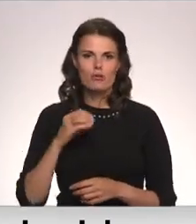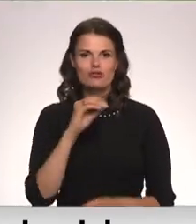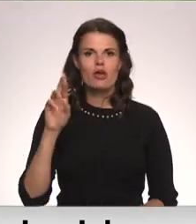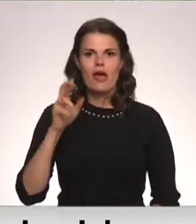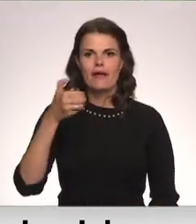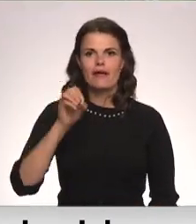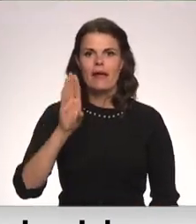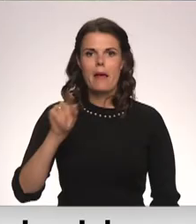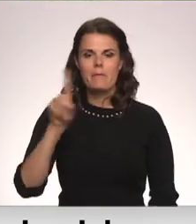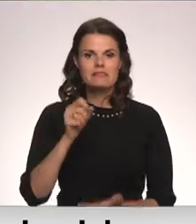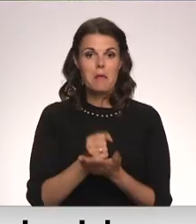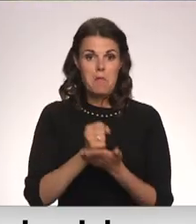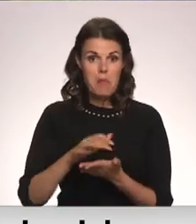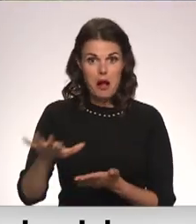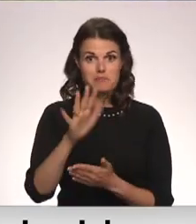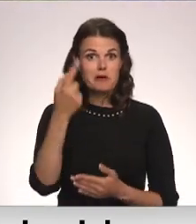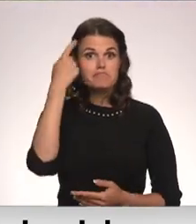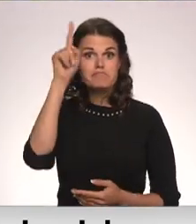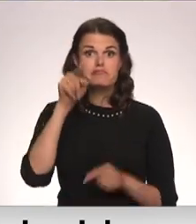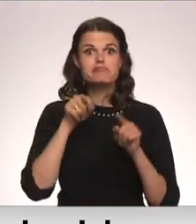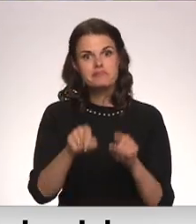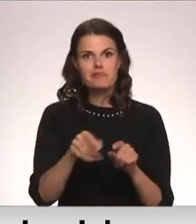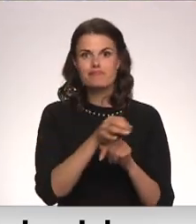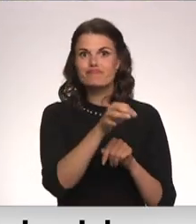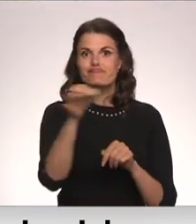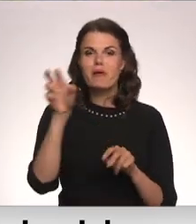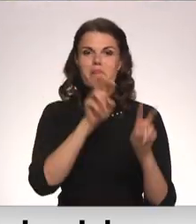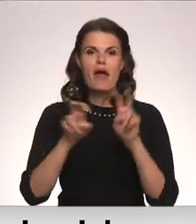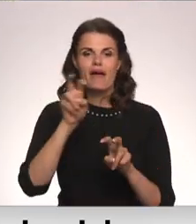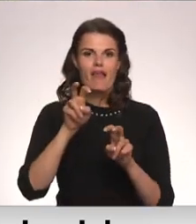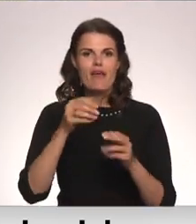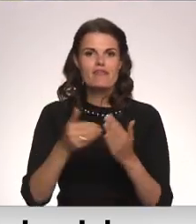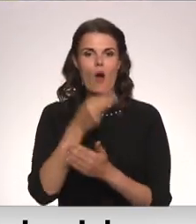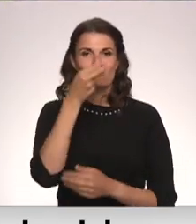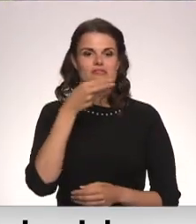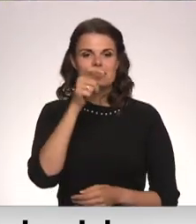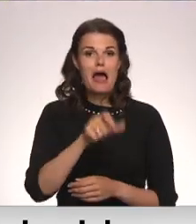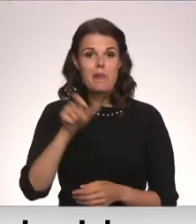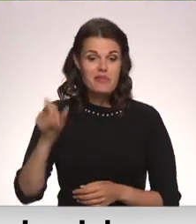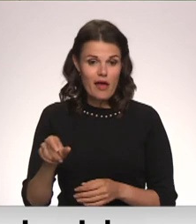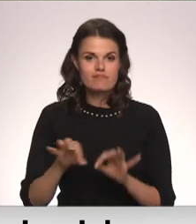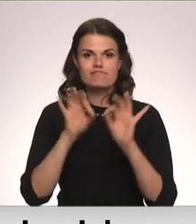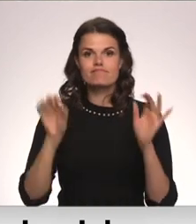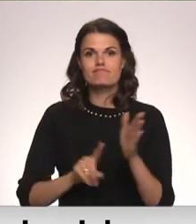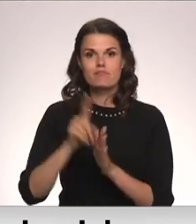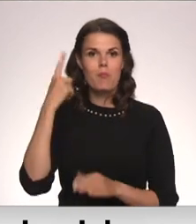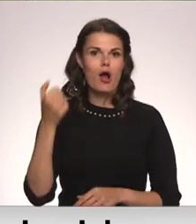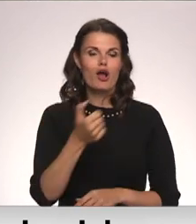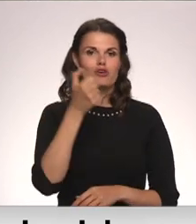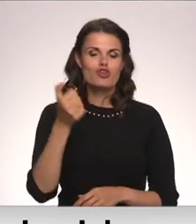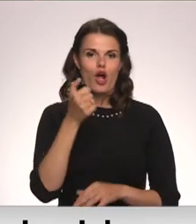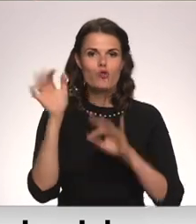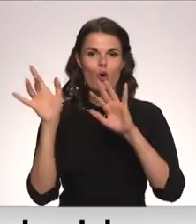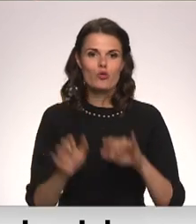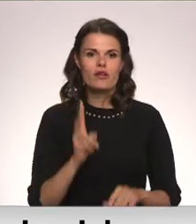pagastā, bet pati ideja meklēt šādiem īpašumiem jaunus saimniekus, uzrunājot to īpašniekus, aizsākās pērn rudenī Kārķu